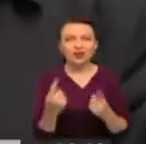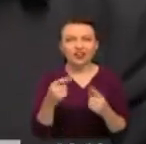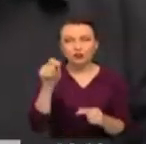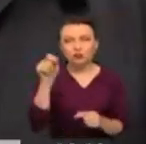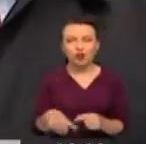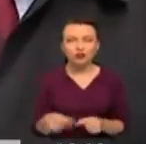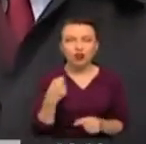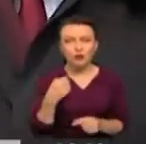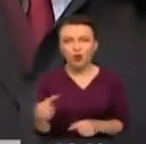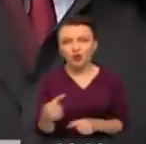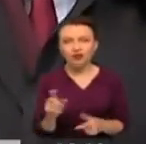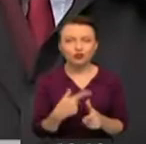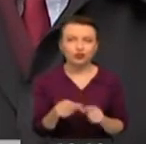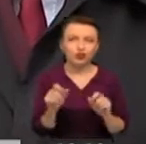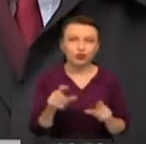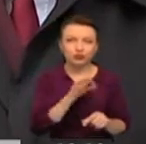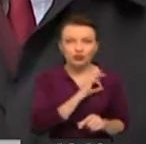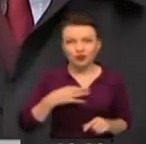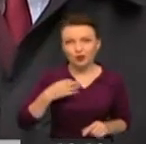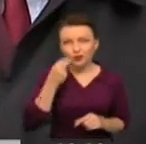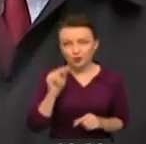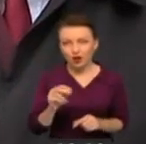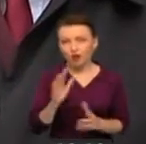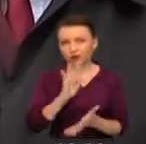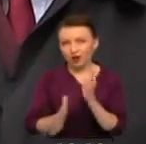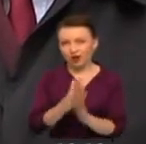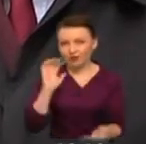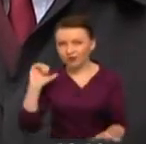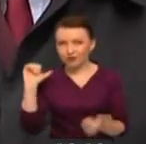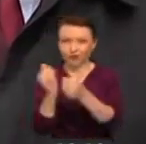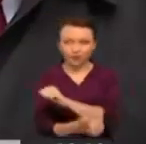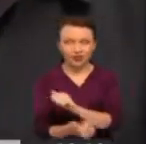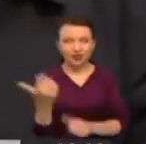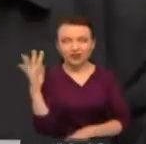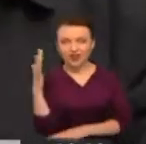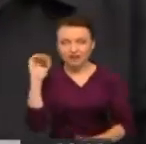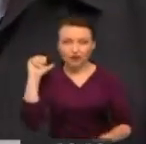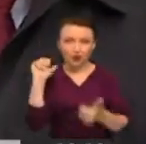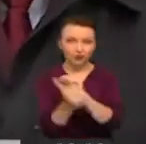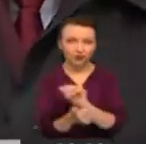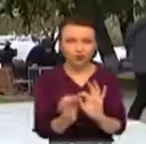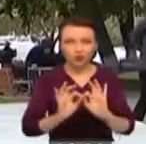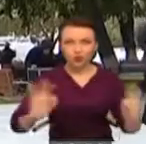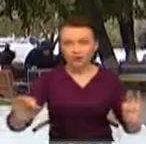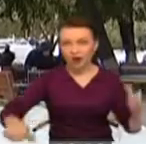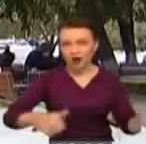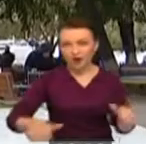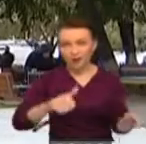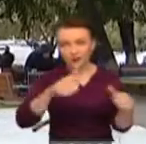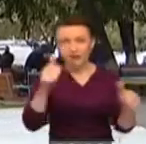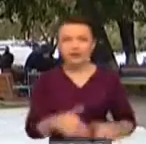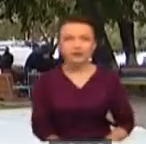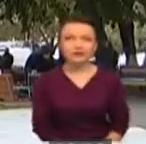чи золотими прикрасами, обмінюватись парками, деревами з чудовим орнаментом. Олег